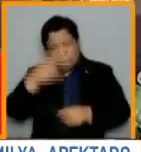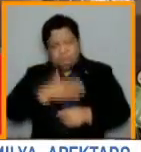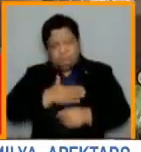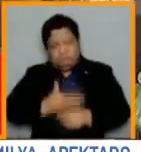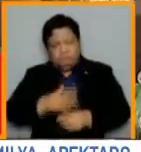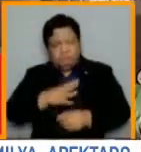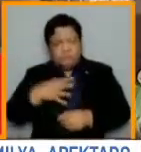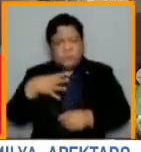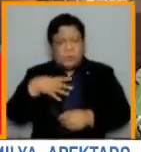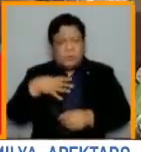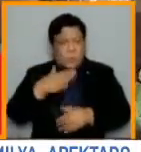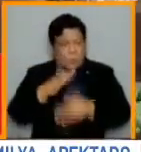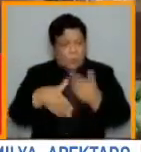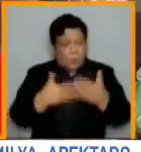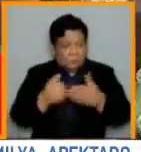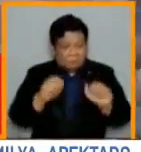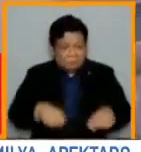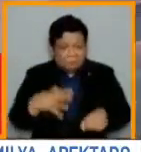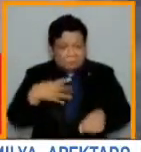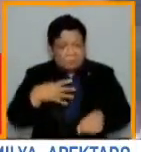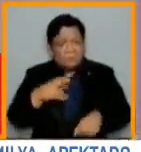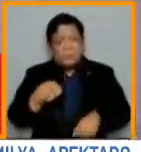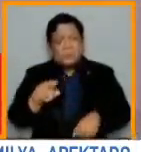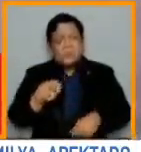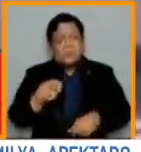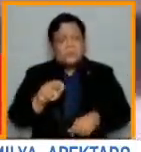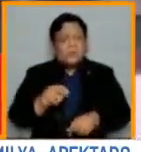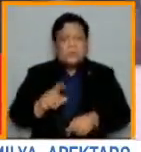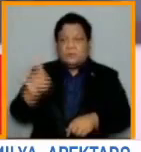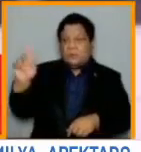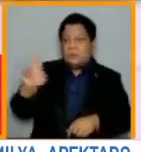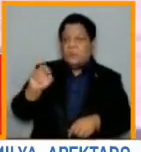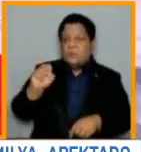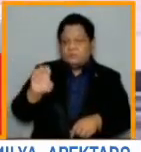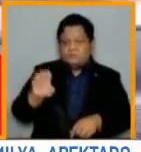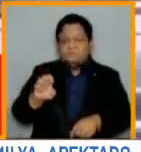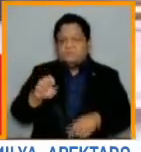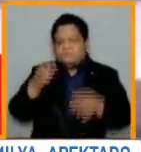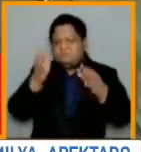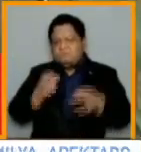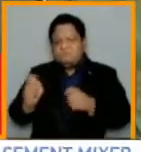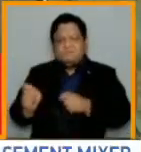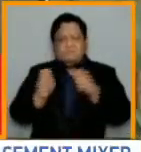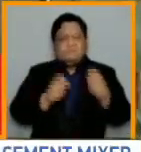maghintay. Kaya si Rose Ann Gonzaga nagpalipat na ng employer sa Qatar.